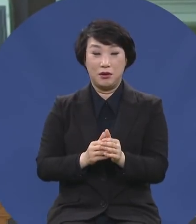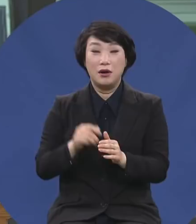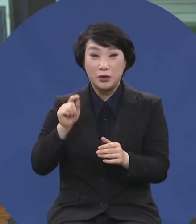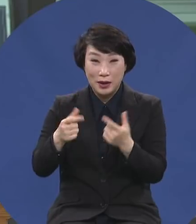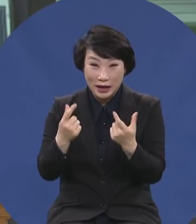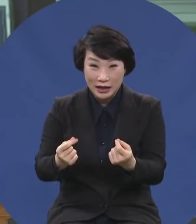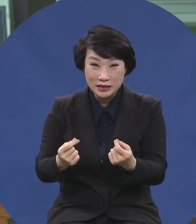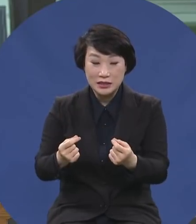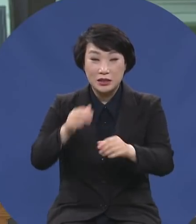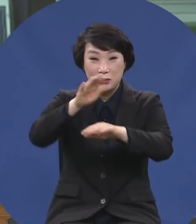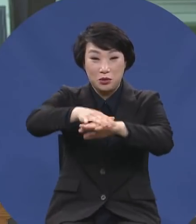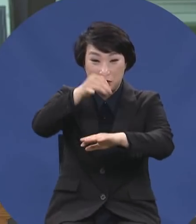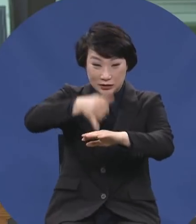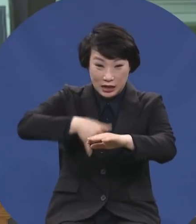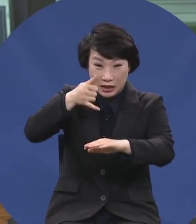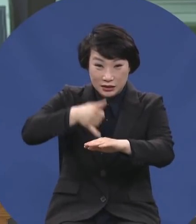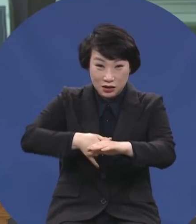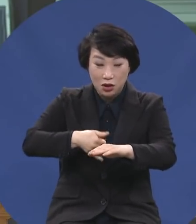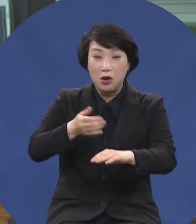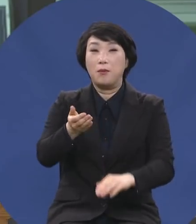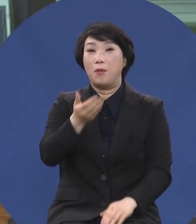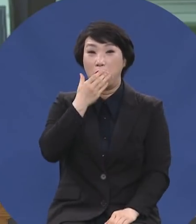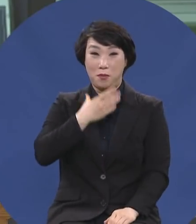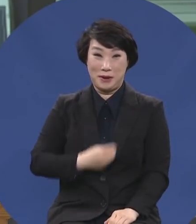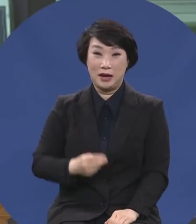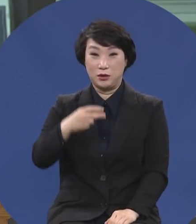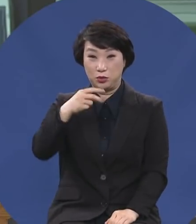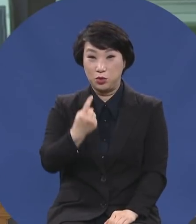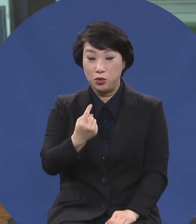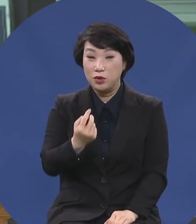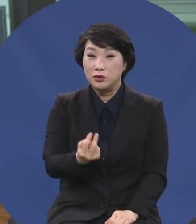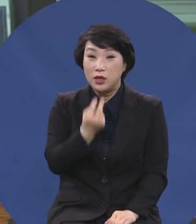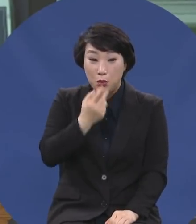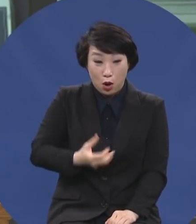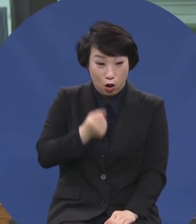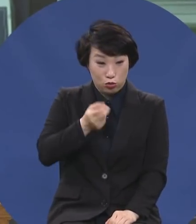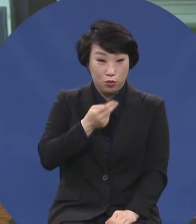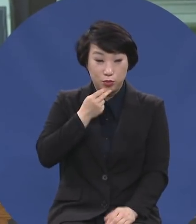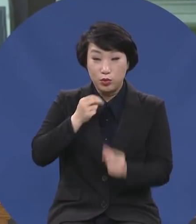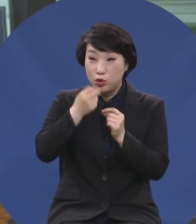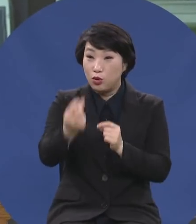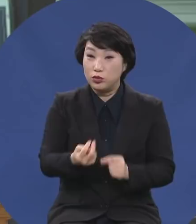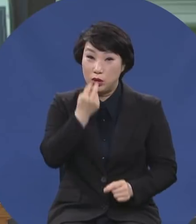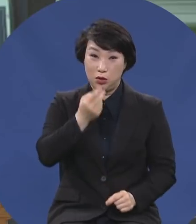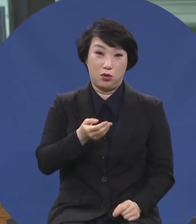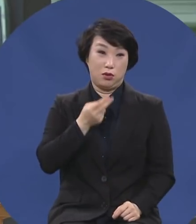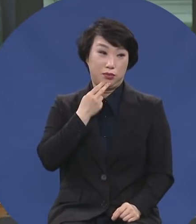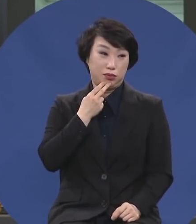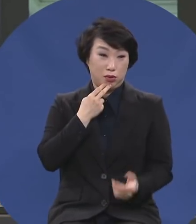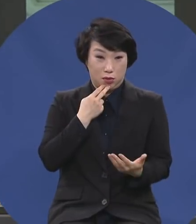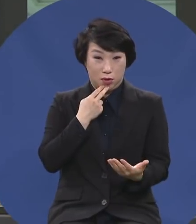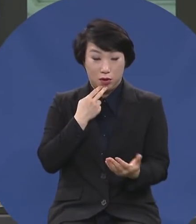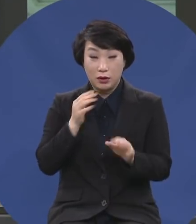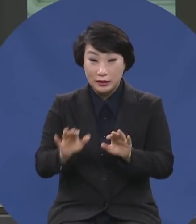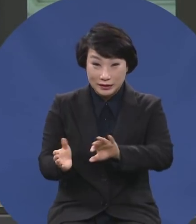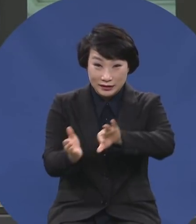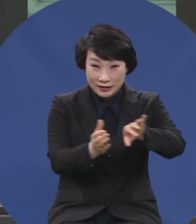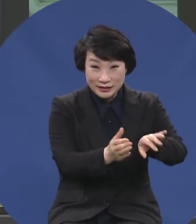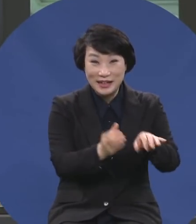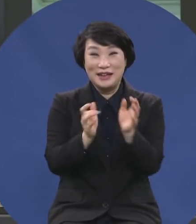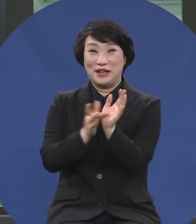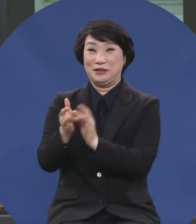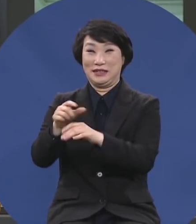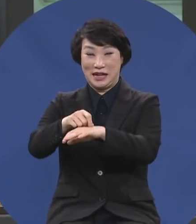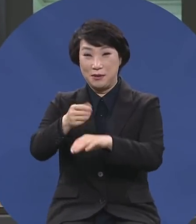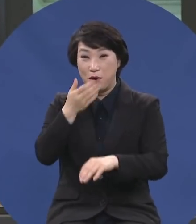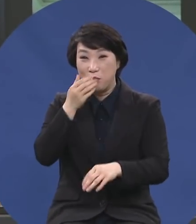그렇게 지어서 먹고 마셔도 생명도 없고 영생도 없는데 예수의 살을